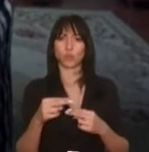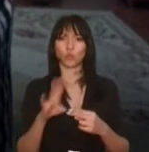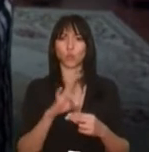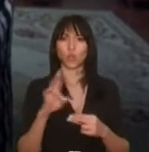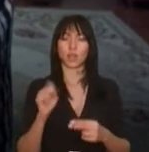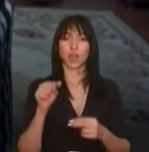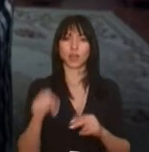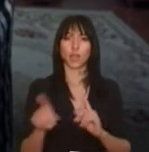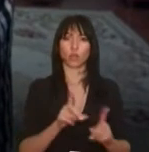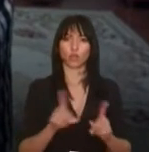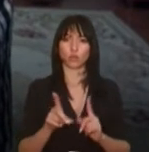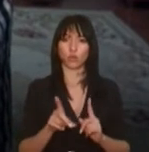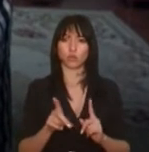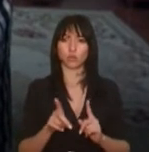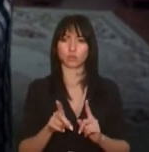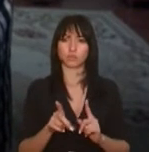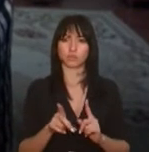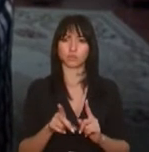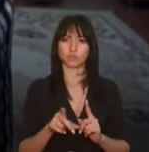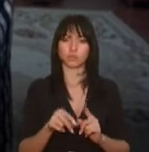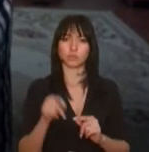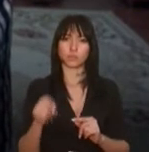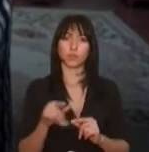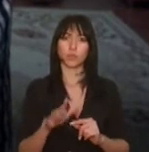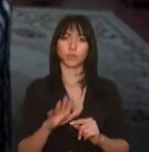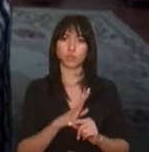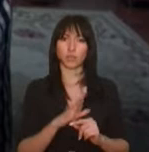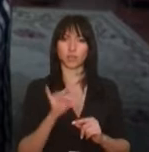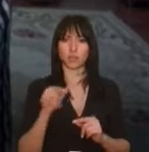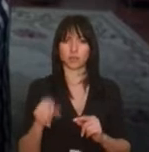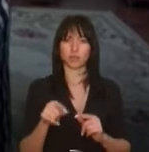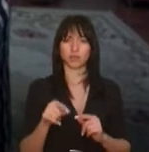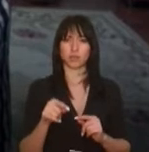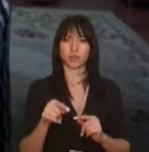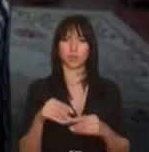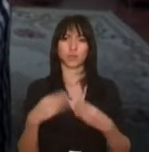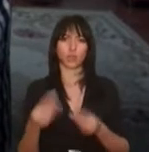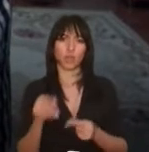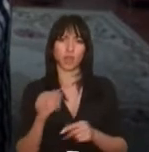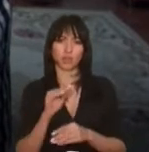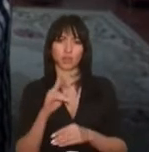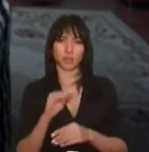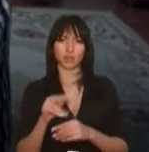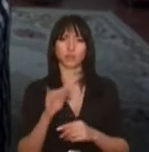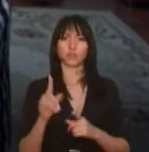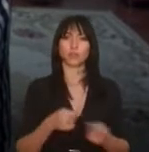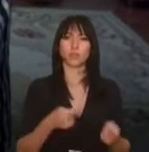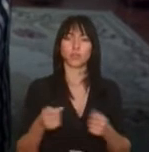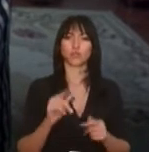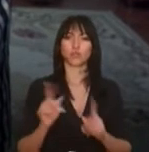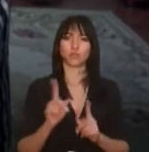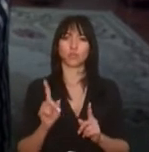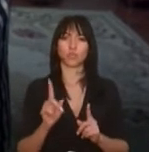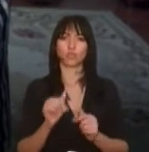те, що потрібно і дефібрилятори розкласти, і вчити людей, тому що кожна